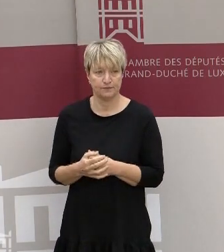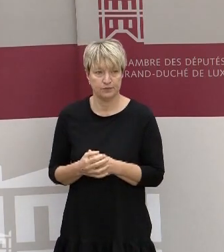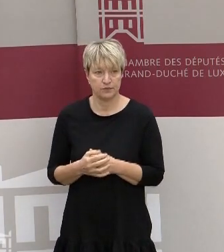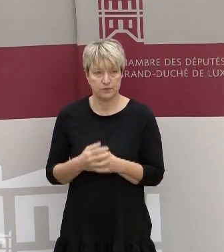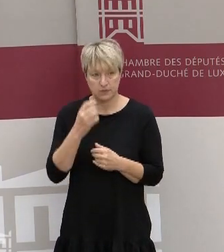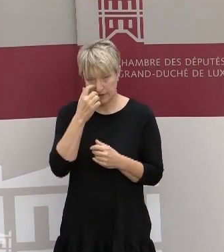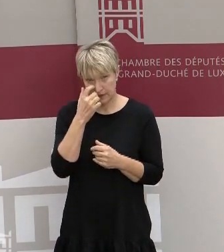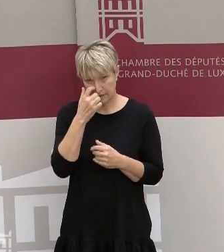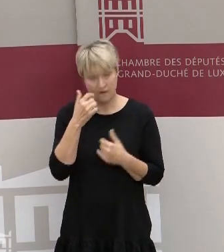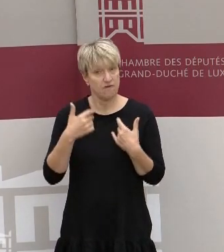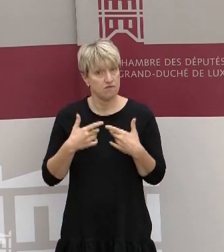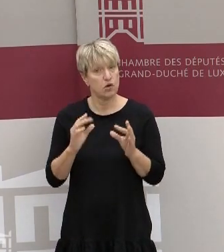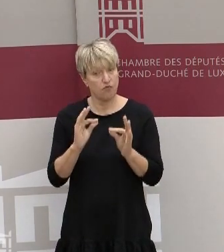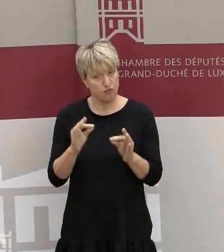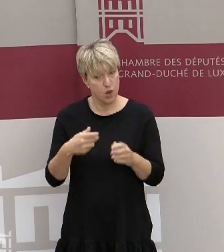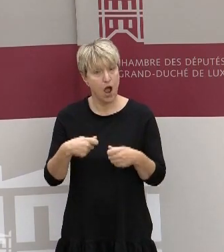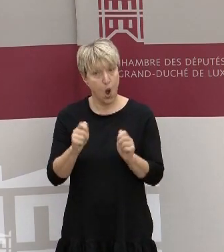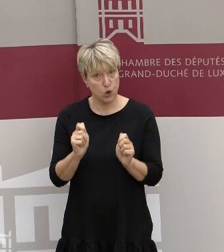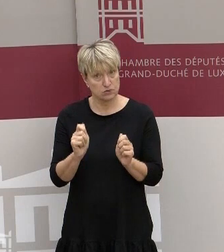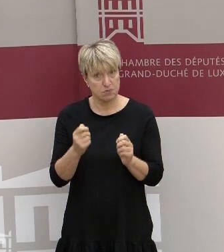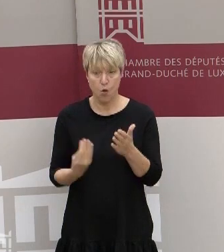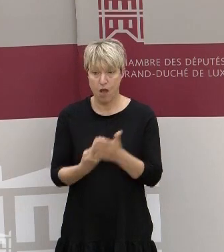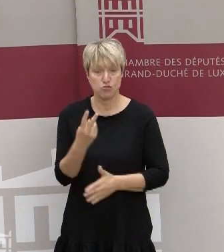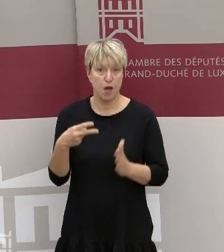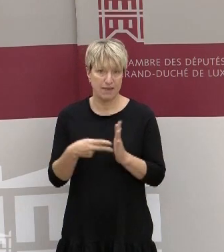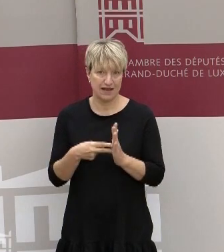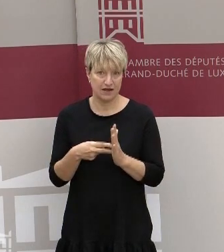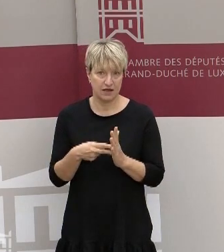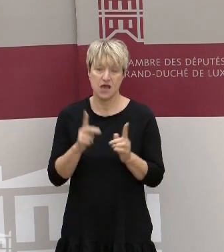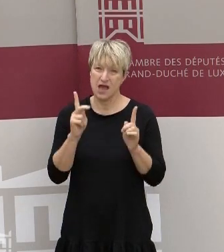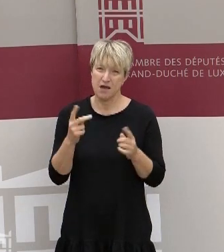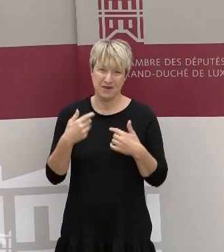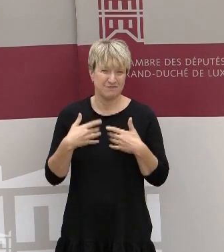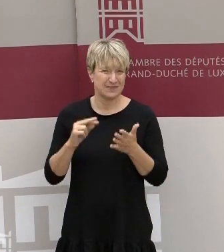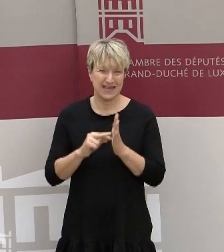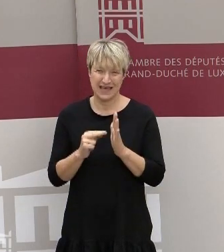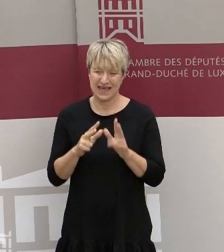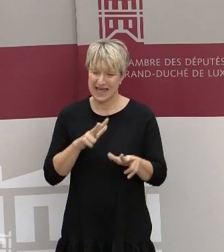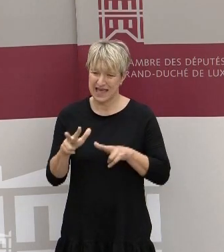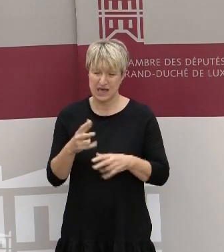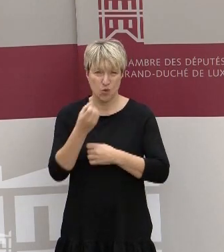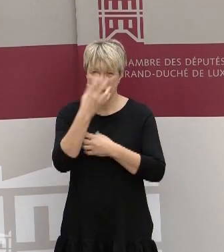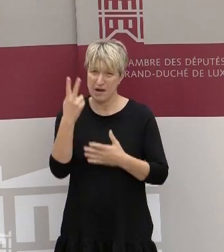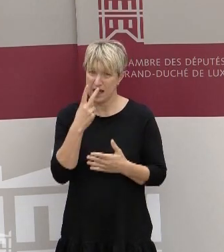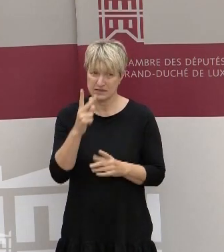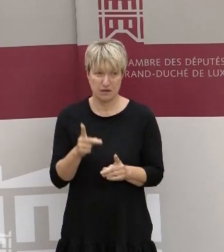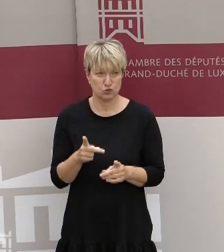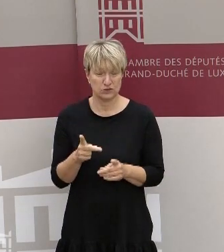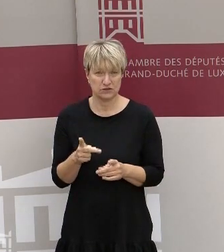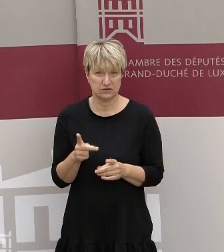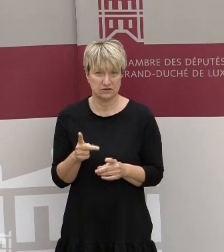Solaranlagen. Wir müssen aber auch klar als Regierung sagen, wer den sich vorstellt, und nicht am Etat de la Nation einfach Ideen an den Raum gehen und